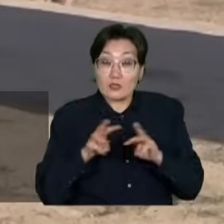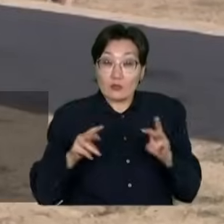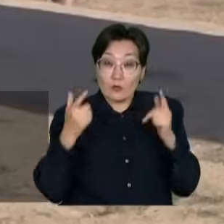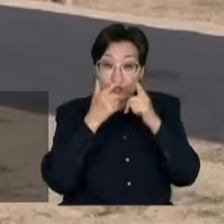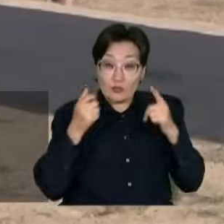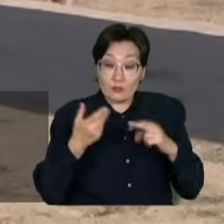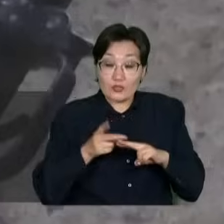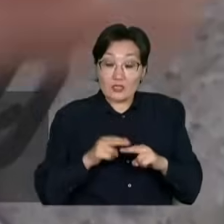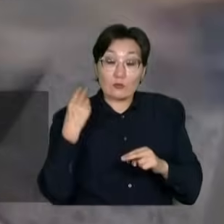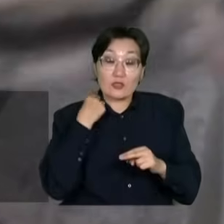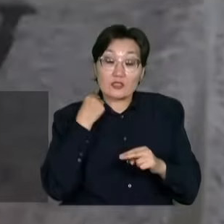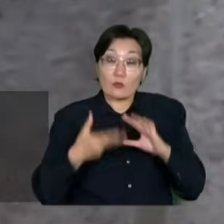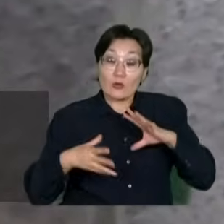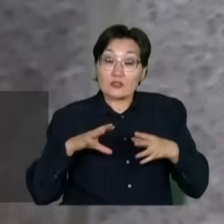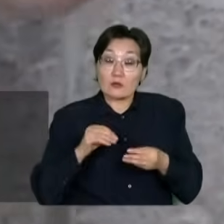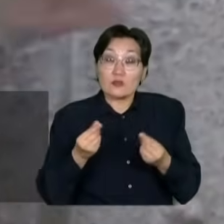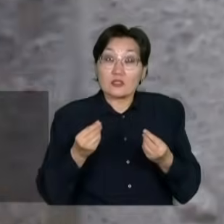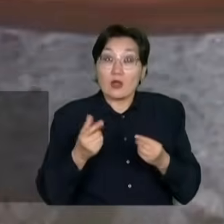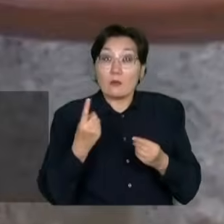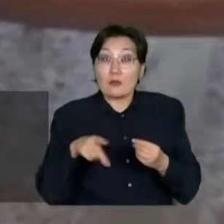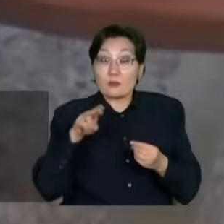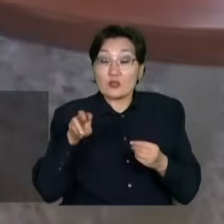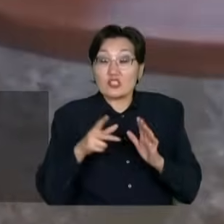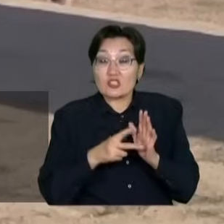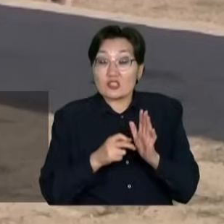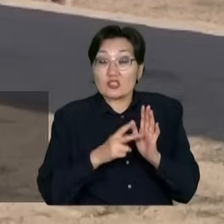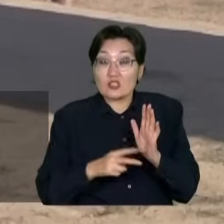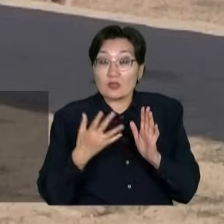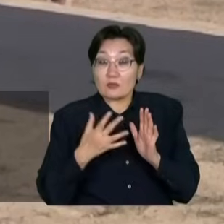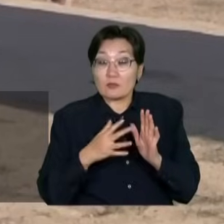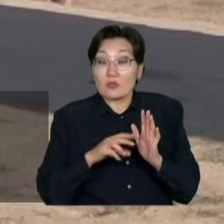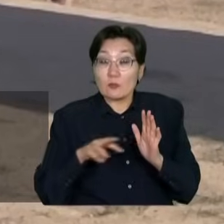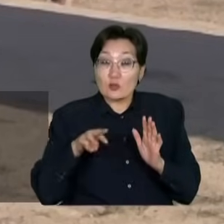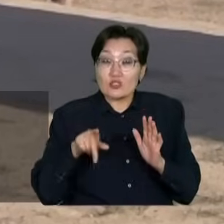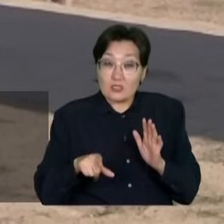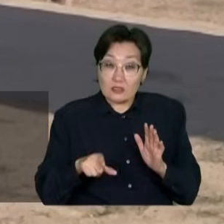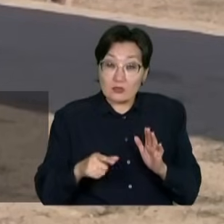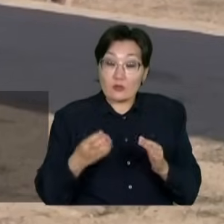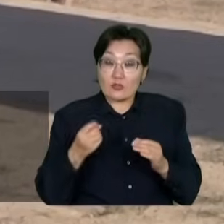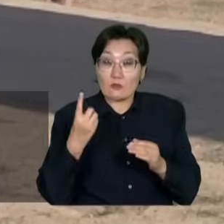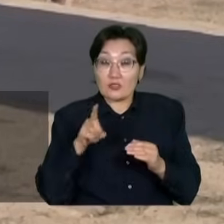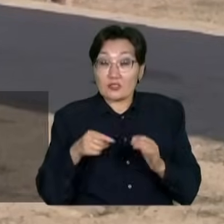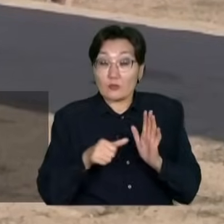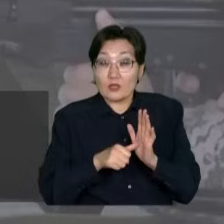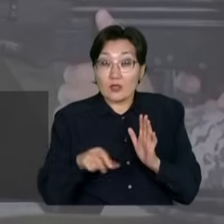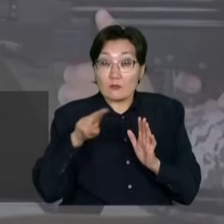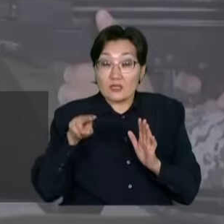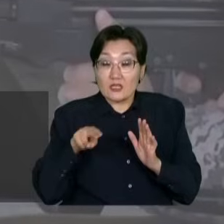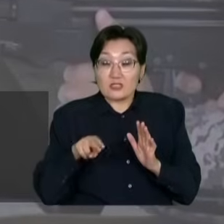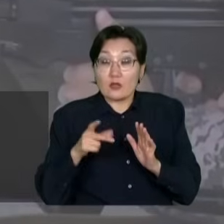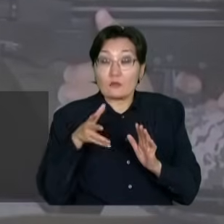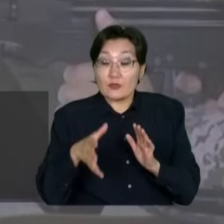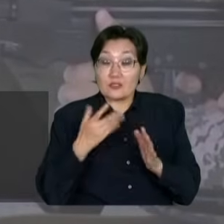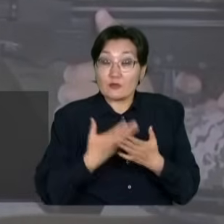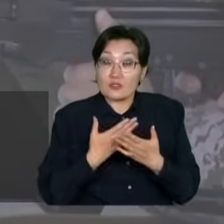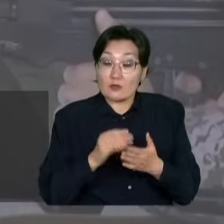мәліметінше, бұл берешектердің жалпы сомасы 1 миллиард 875 миллион теңгеге жеткен. Тағы 1,6 миллиардтық 5000-ға